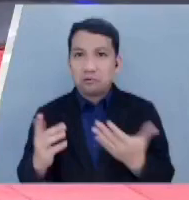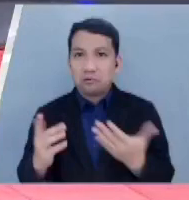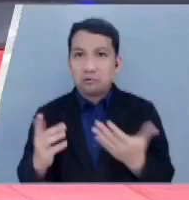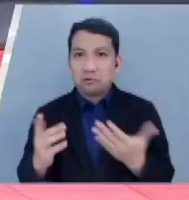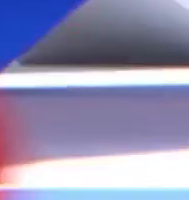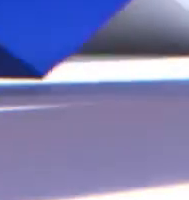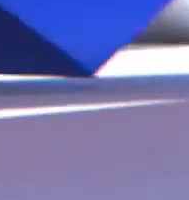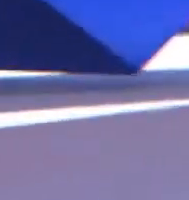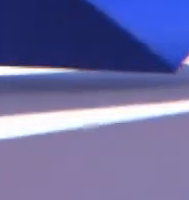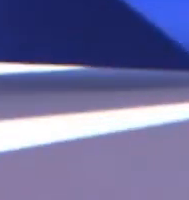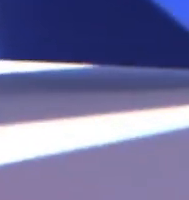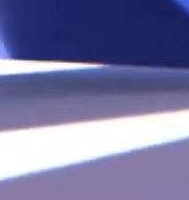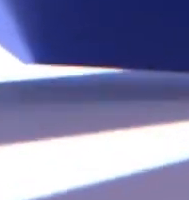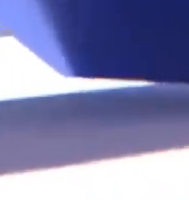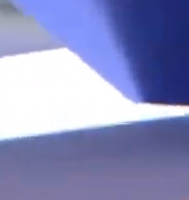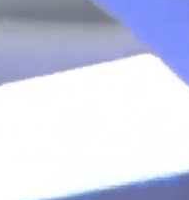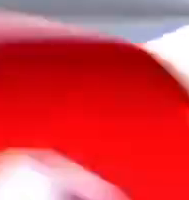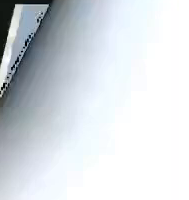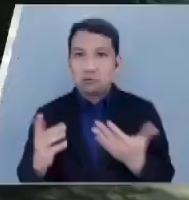prosthesis.